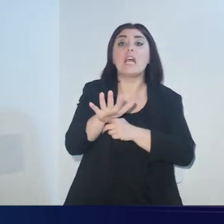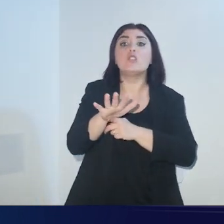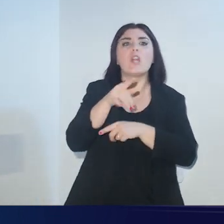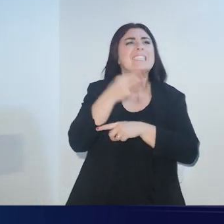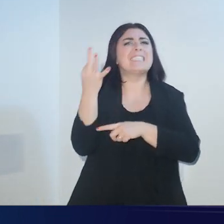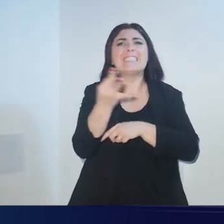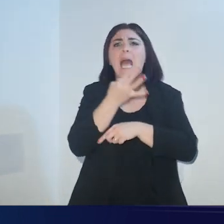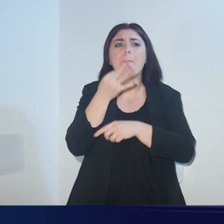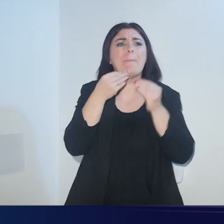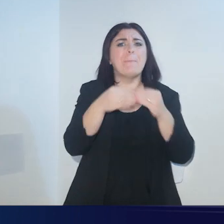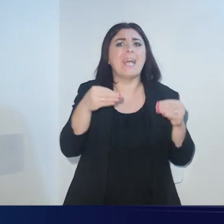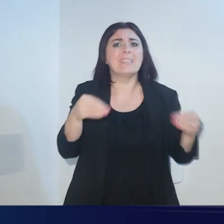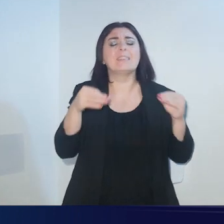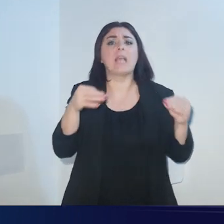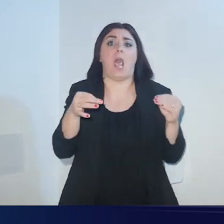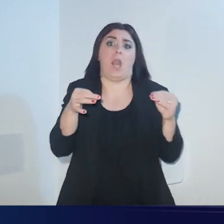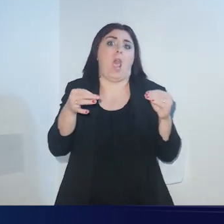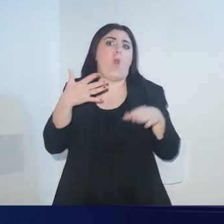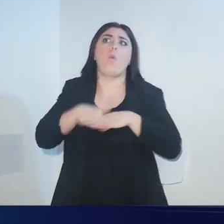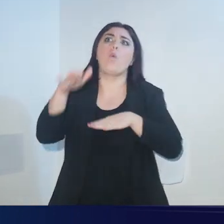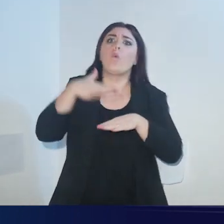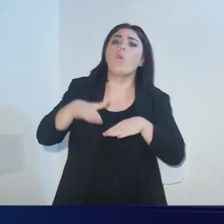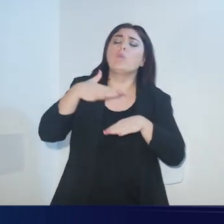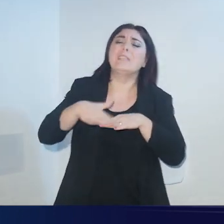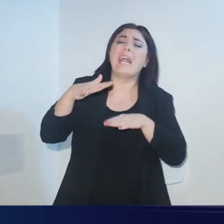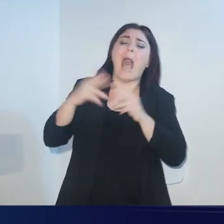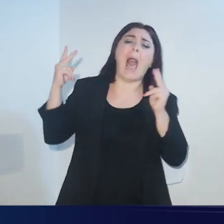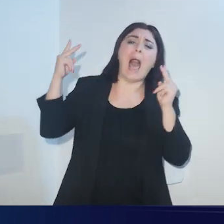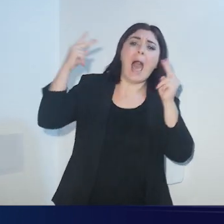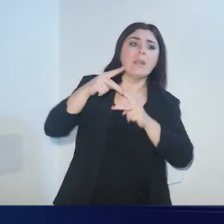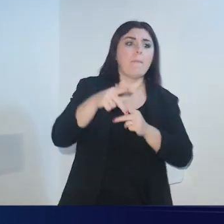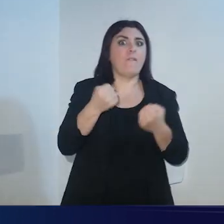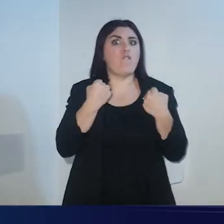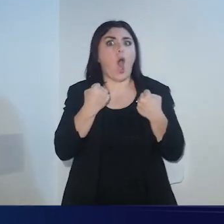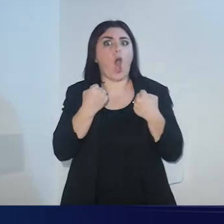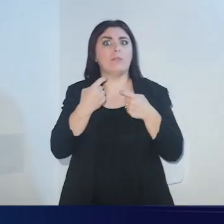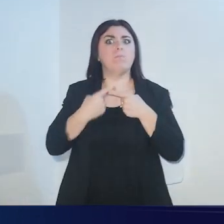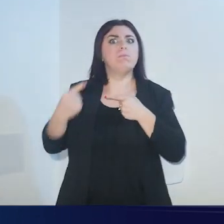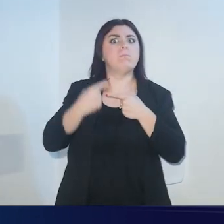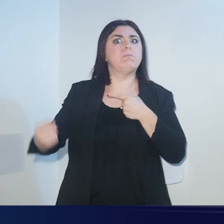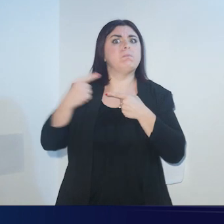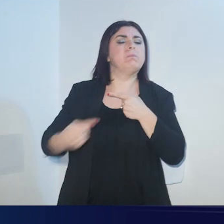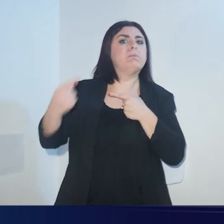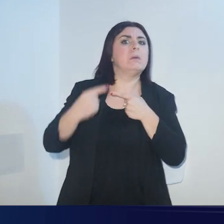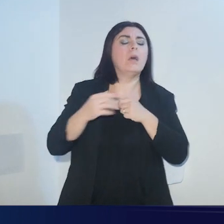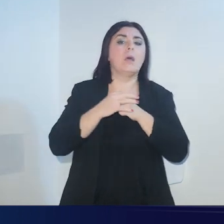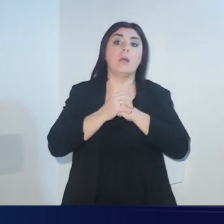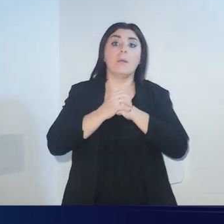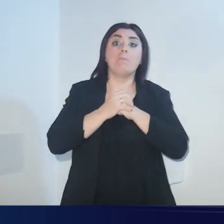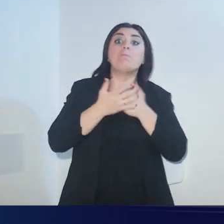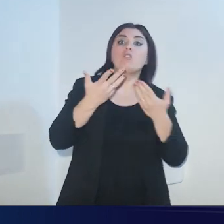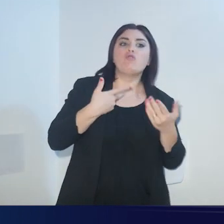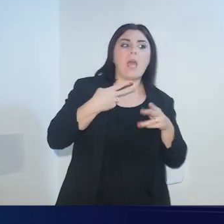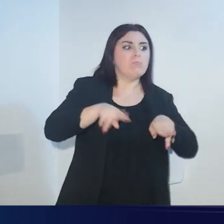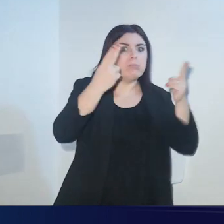è sempre stato un materiale estremamente utilizzato perché è duttile, perché è resistente. Abbiamo